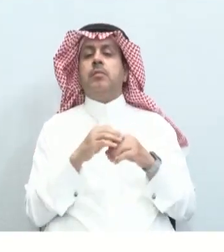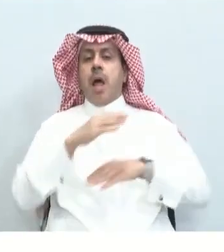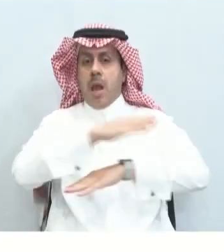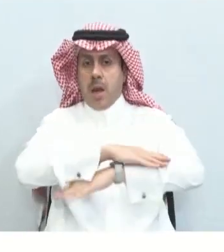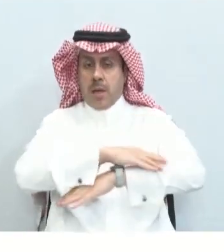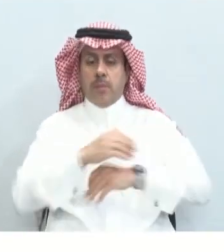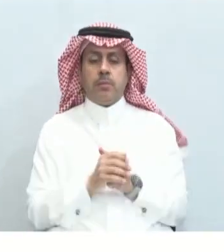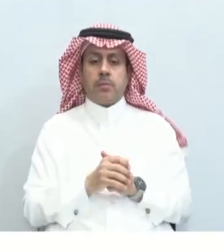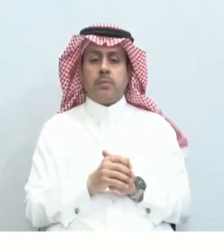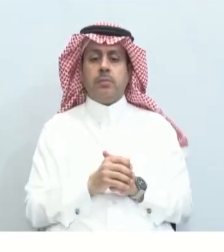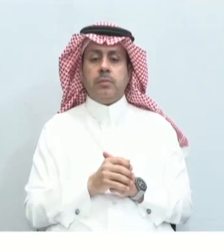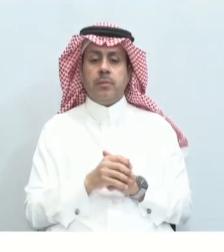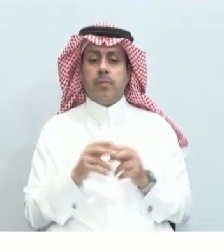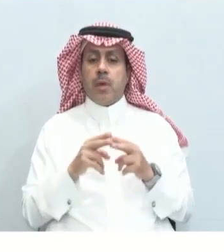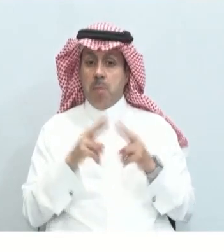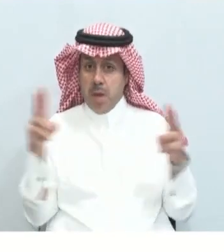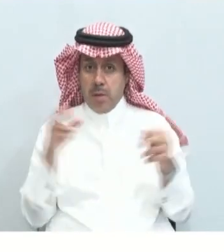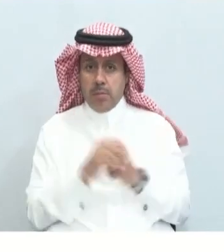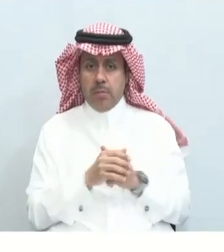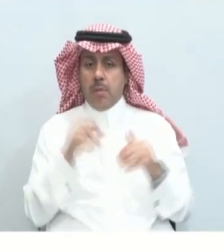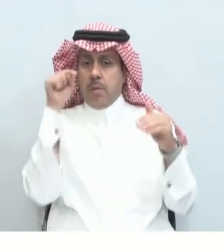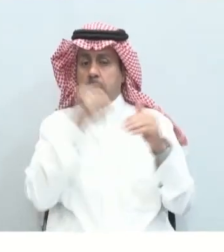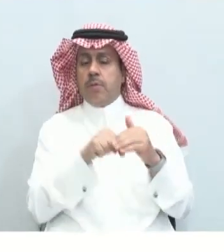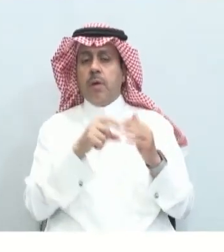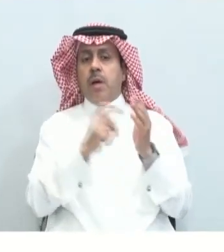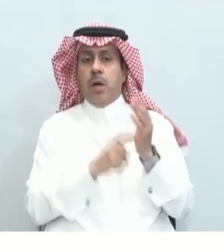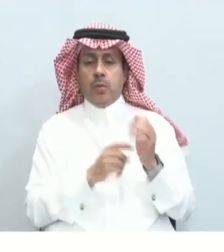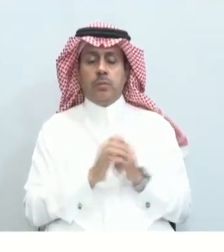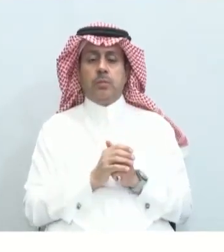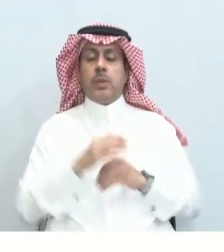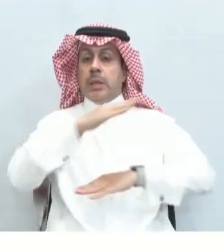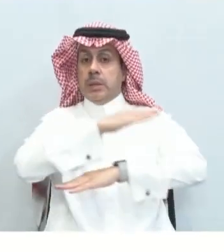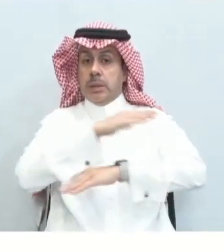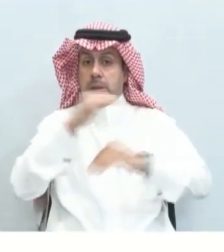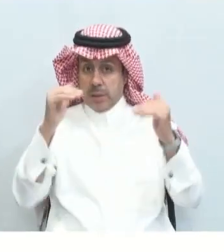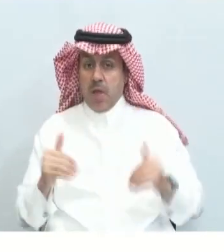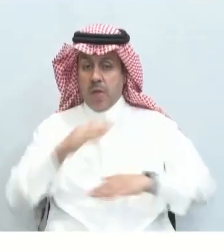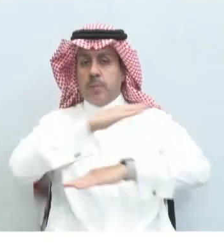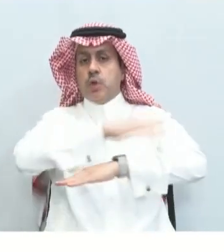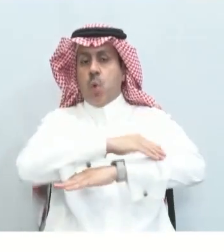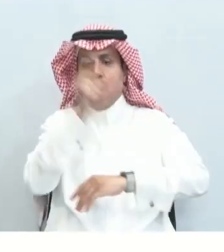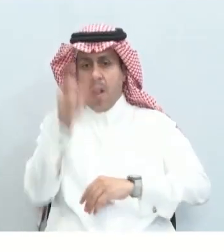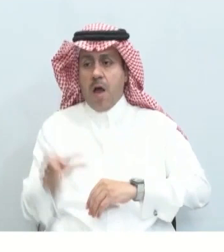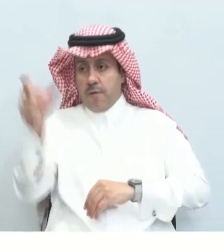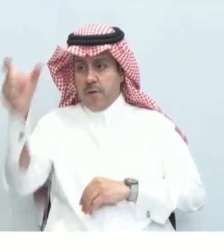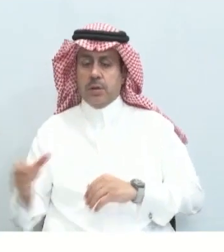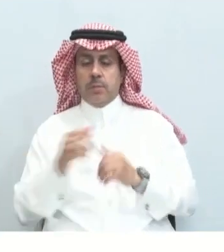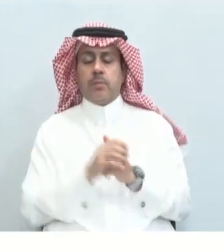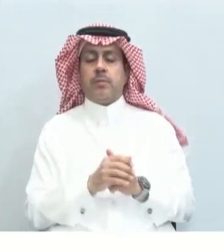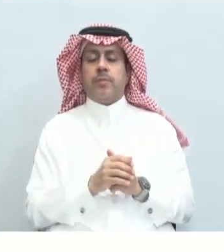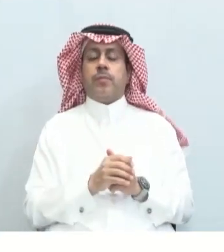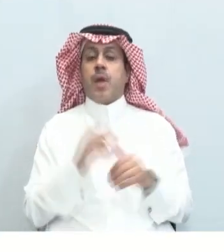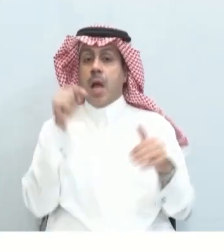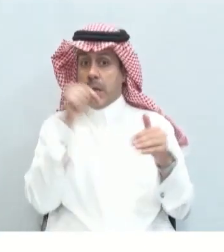ذلك ما ذكرناه في الدرس الماضي ان غايه القانون هو التنظيم سلوك الافراد غايه القانون هو